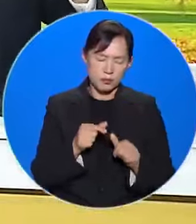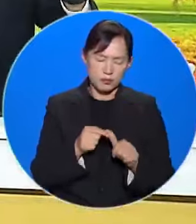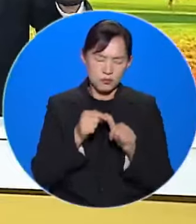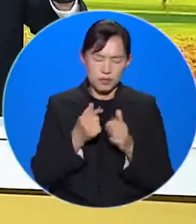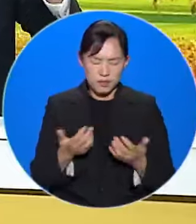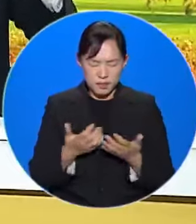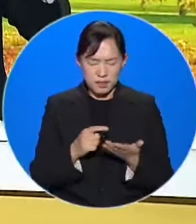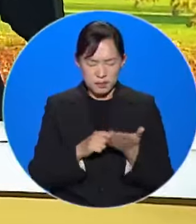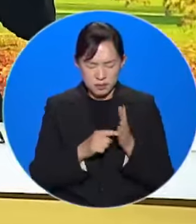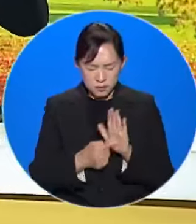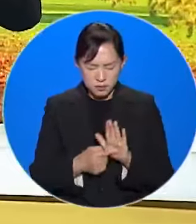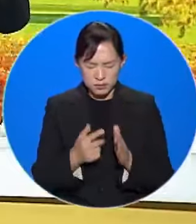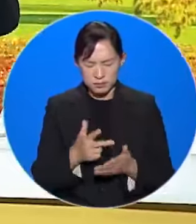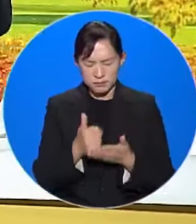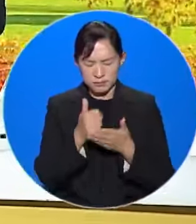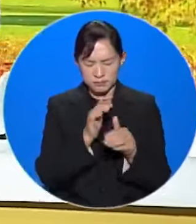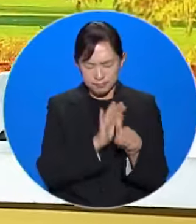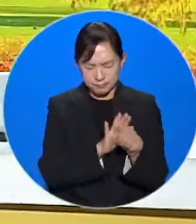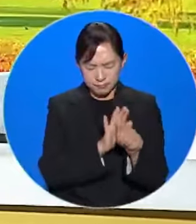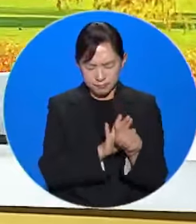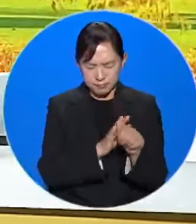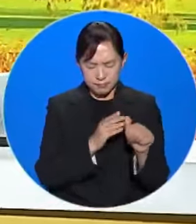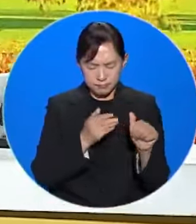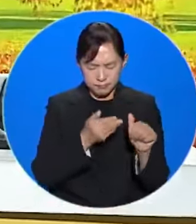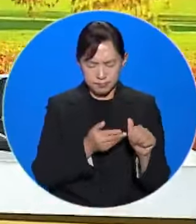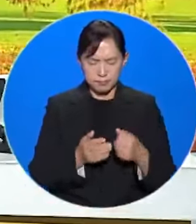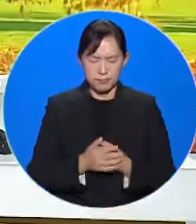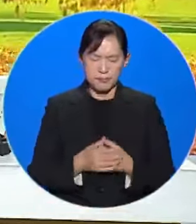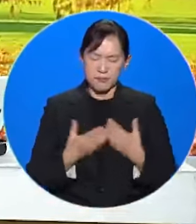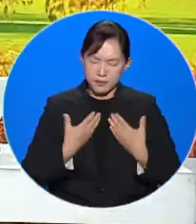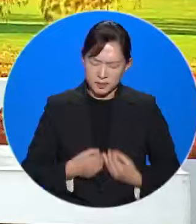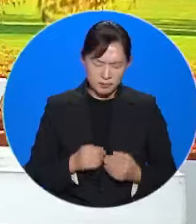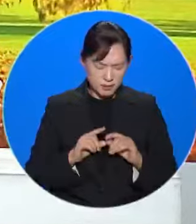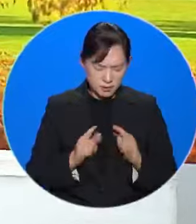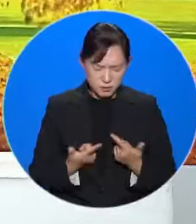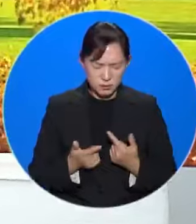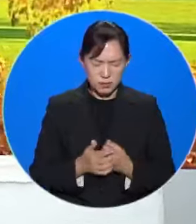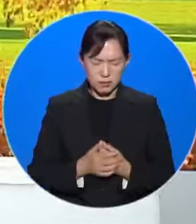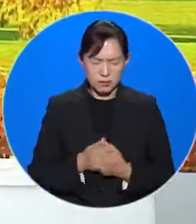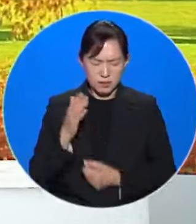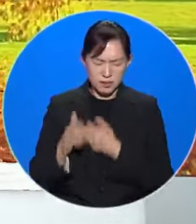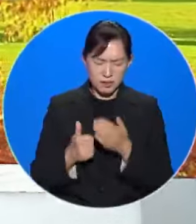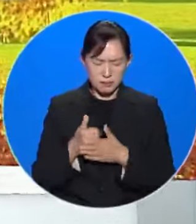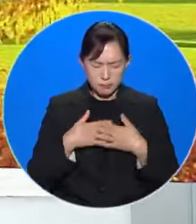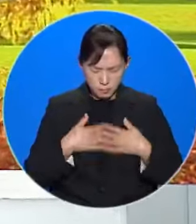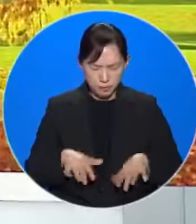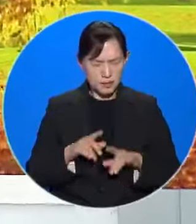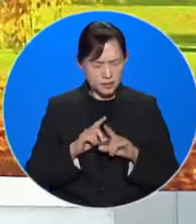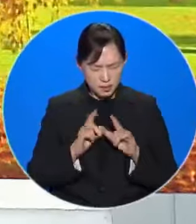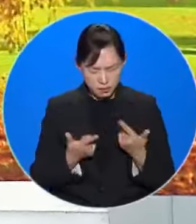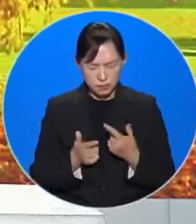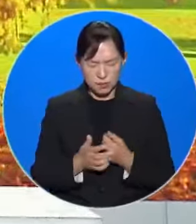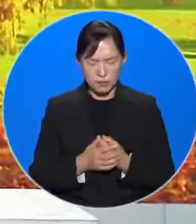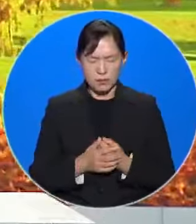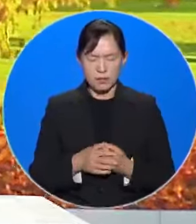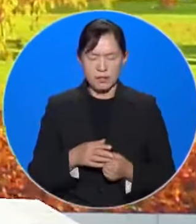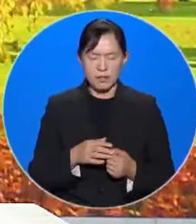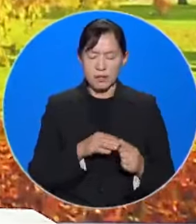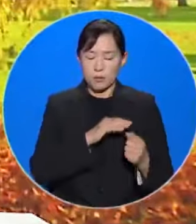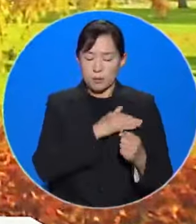역사가 나타날 수 있도록 주여 도와주시옵소서. 낙심치 않게 하여 주시고 하나님 피곤찮게 하여 주시고